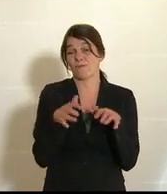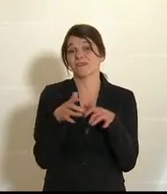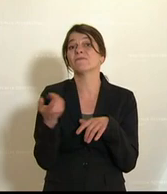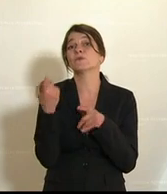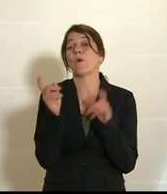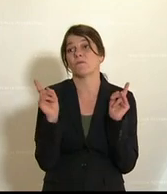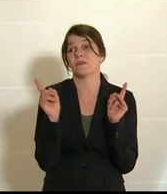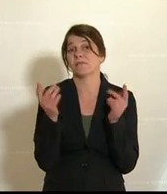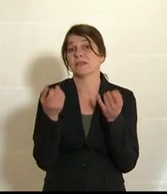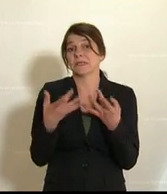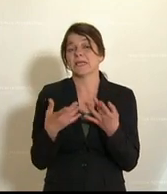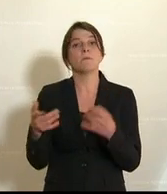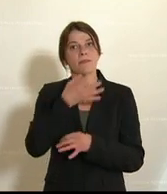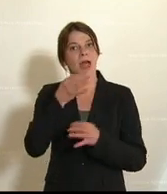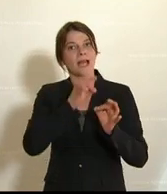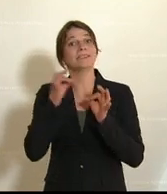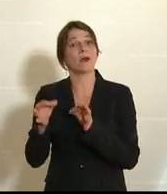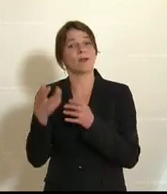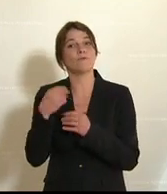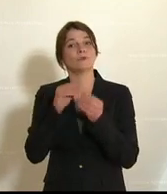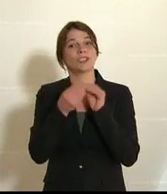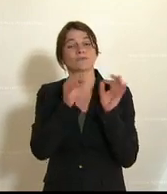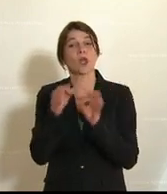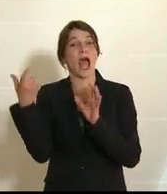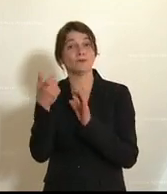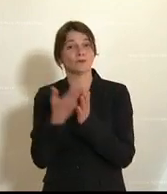passieren wird. Das ist ja auf der Tagesordnung im Geschäftsordnungsausschuss. Vielen Dank.